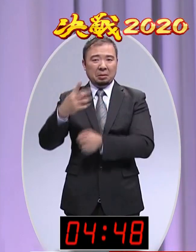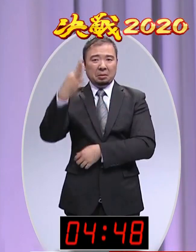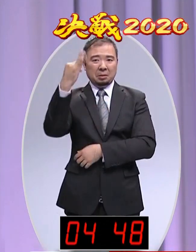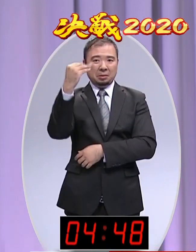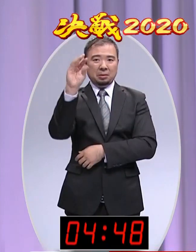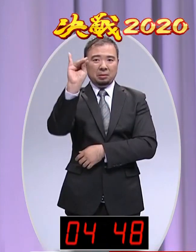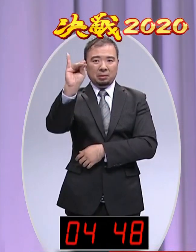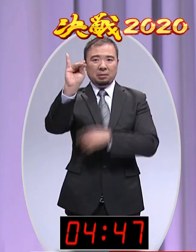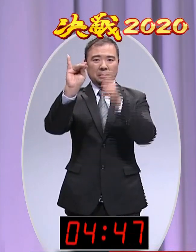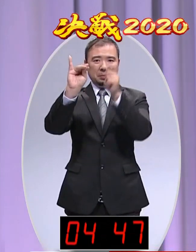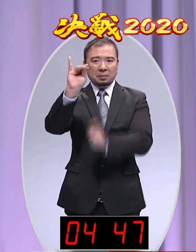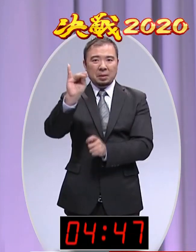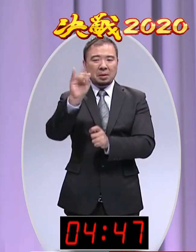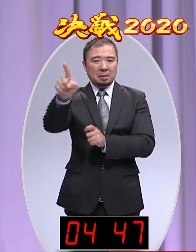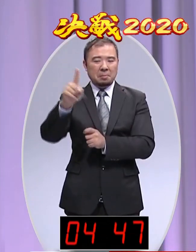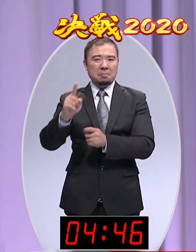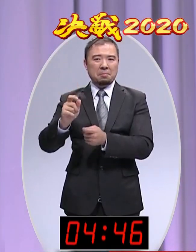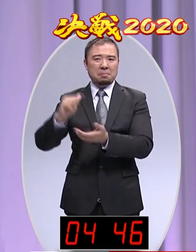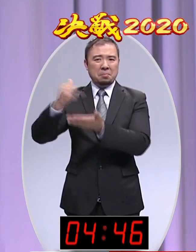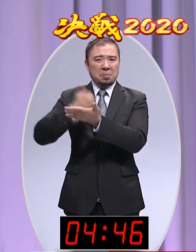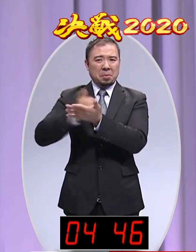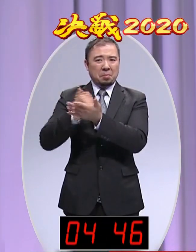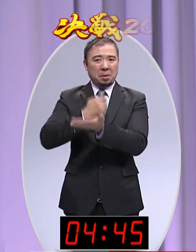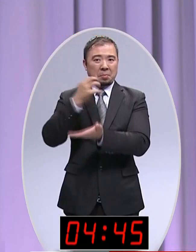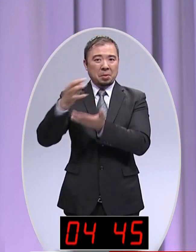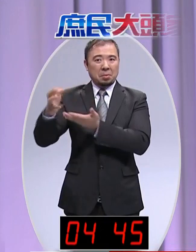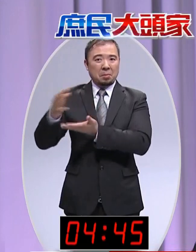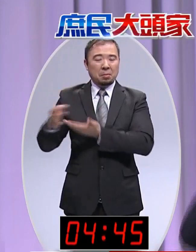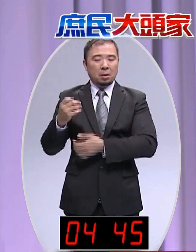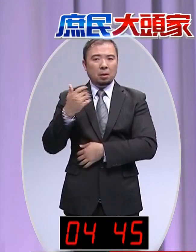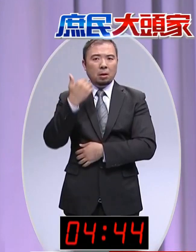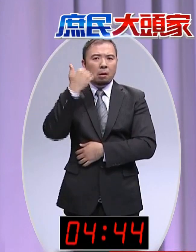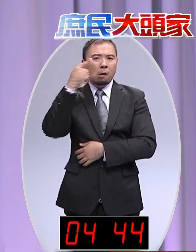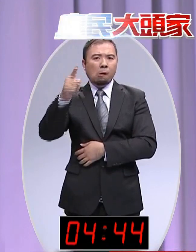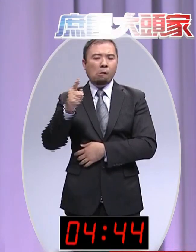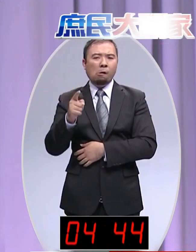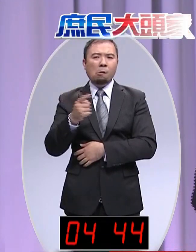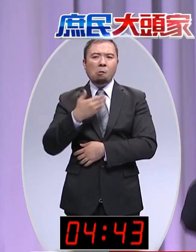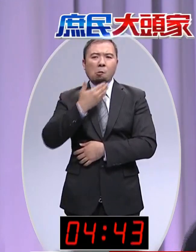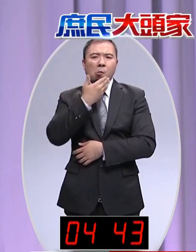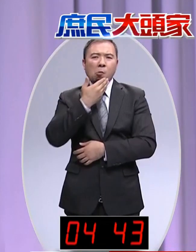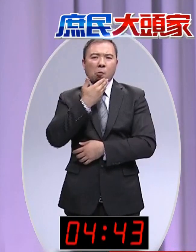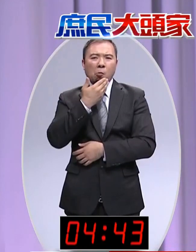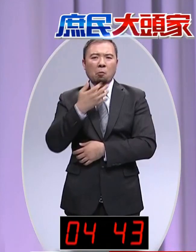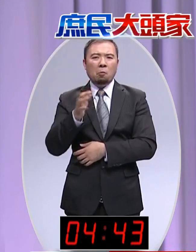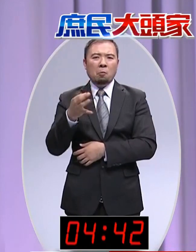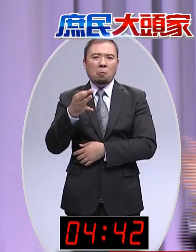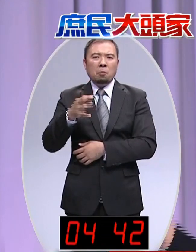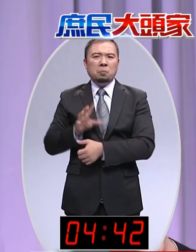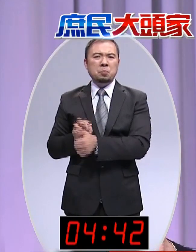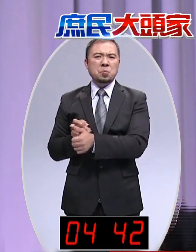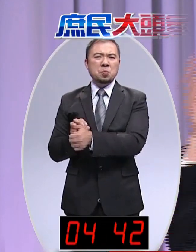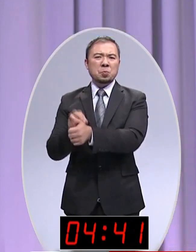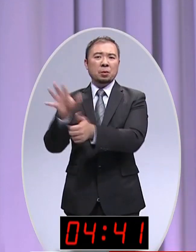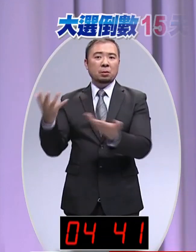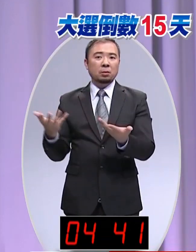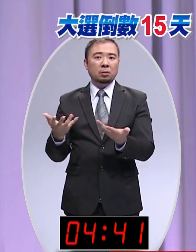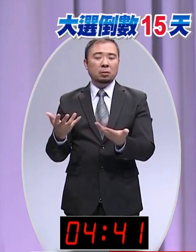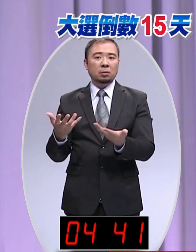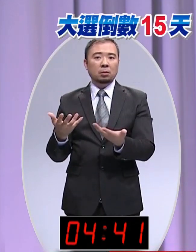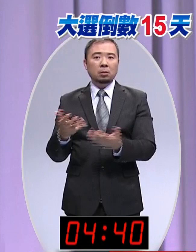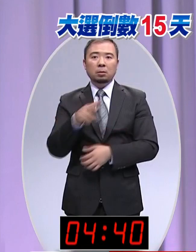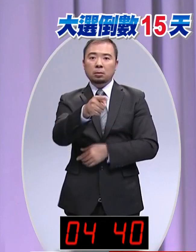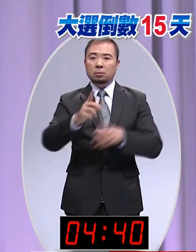卖？谁在这个煤炭生意里面上下其手，大捞特捞？你是总统，你要